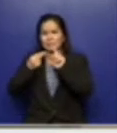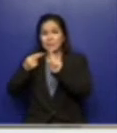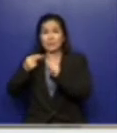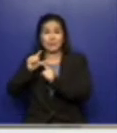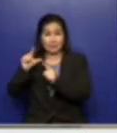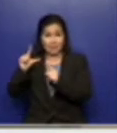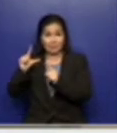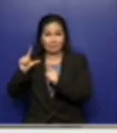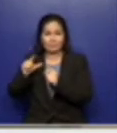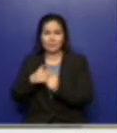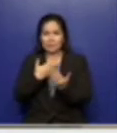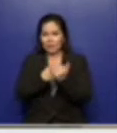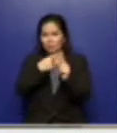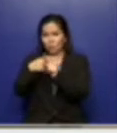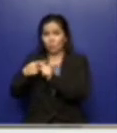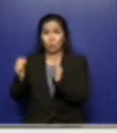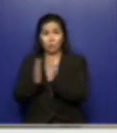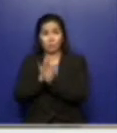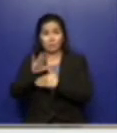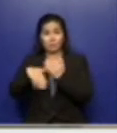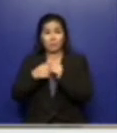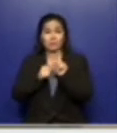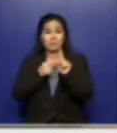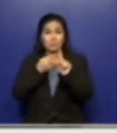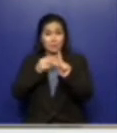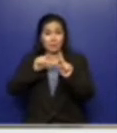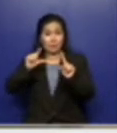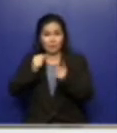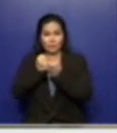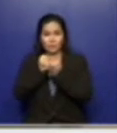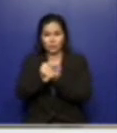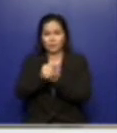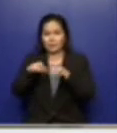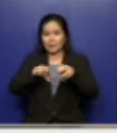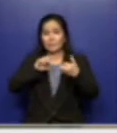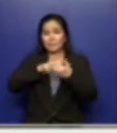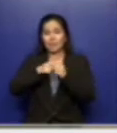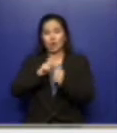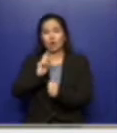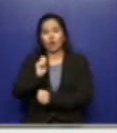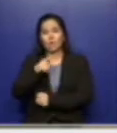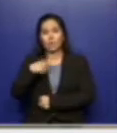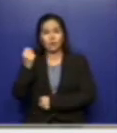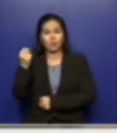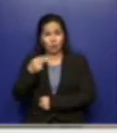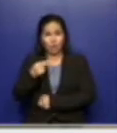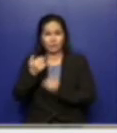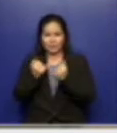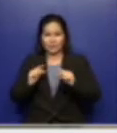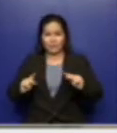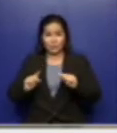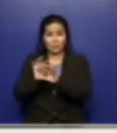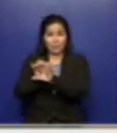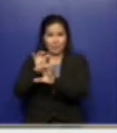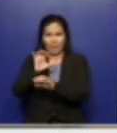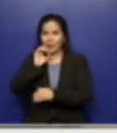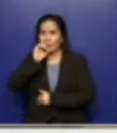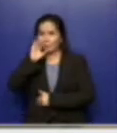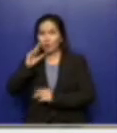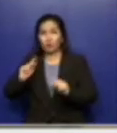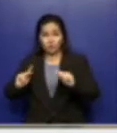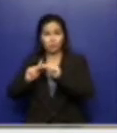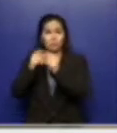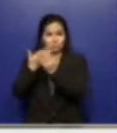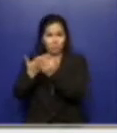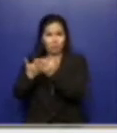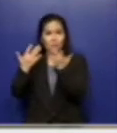วมแล้วเป็น 10,000 ล้านนะครับที่จะแก้ปัญหาให้กับท้องถิ่นได้ผมทราบว่าทางกระทรวงมหาดไทยก็ได้แจ้งเรื่องนี้ไปที่กระทรวงการค